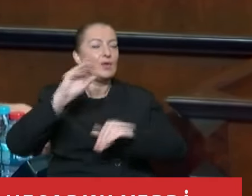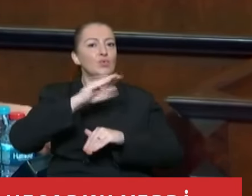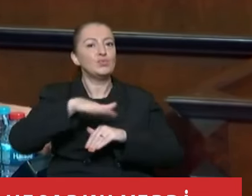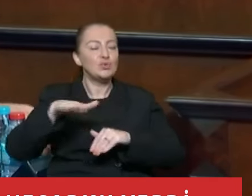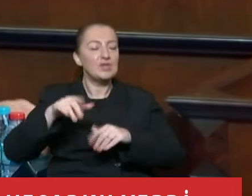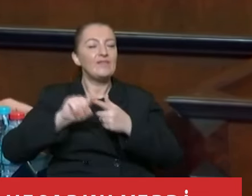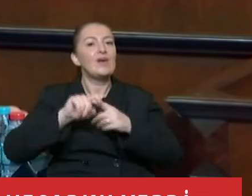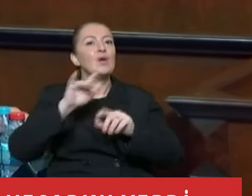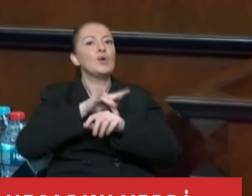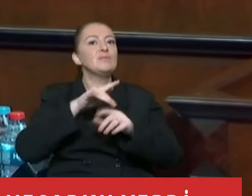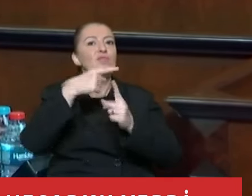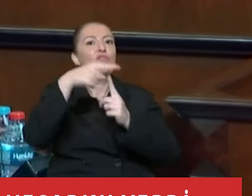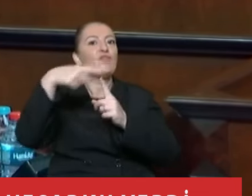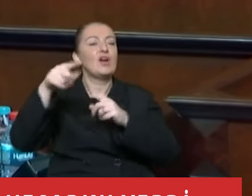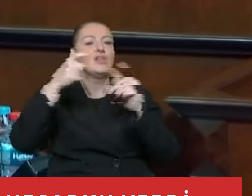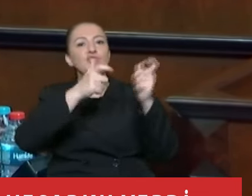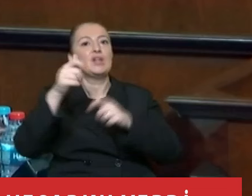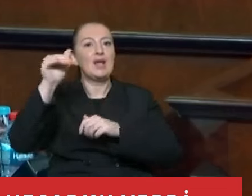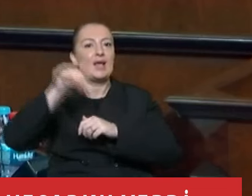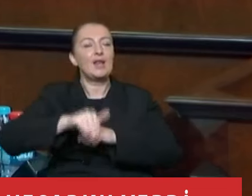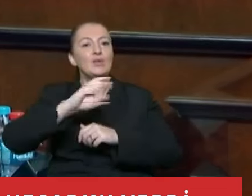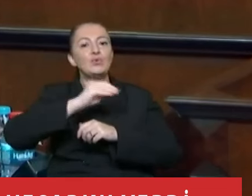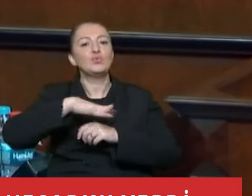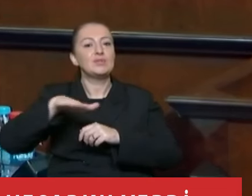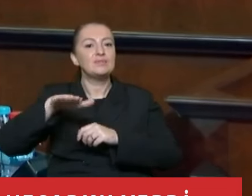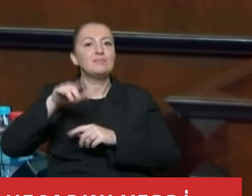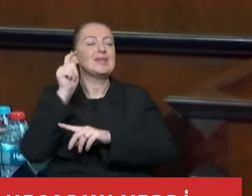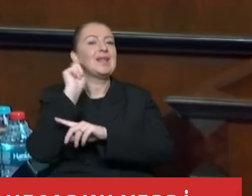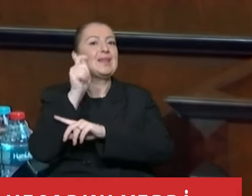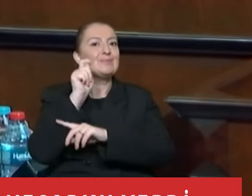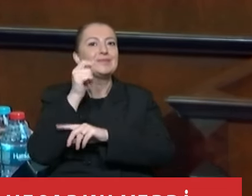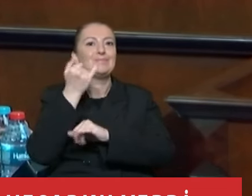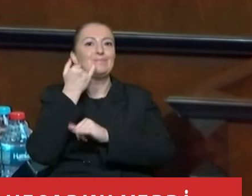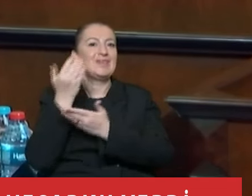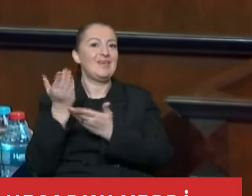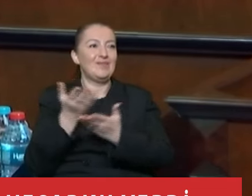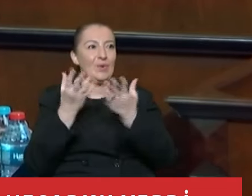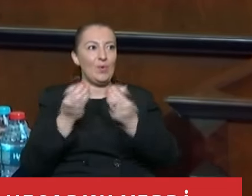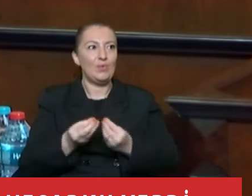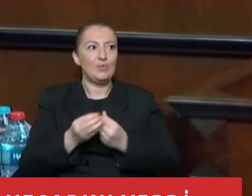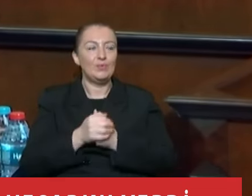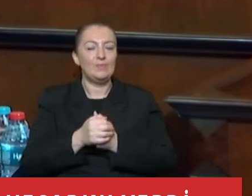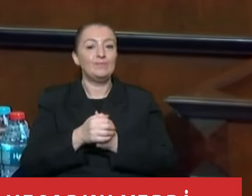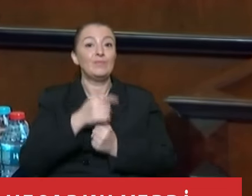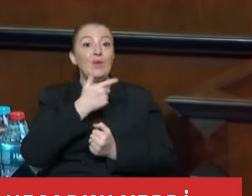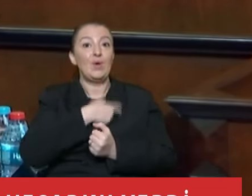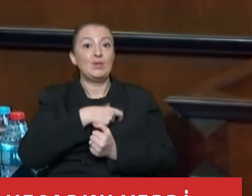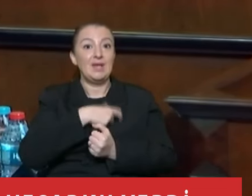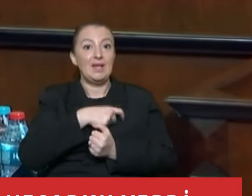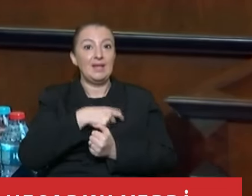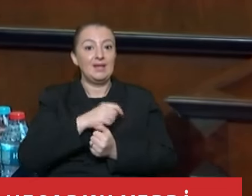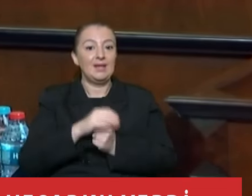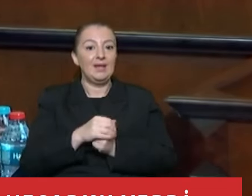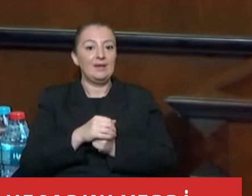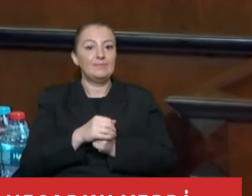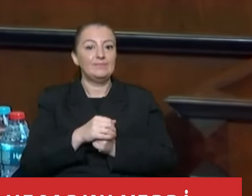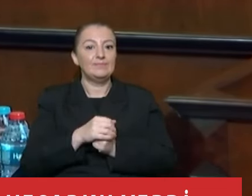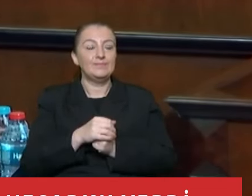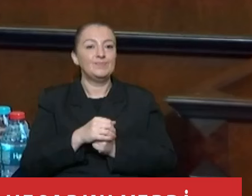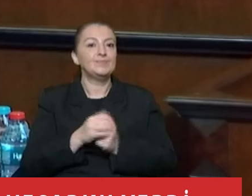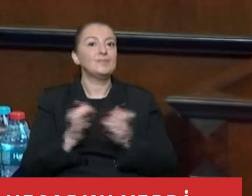ülkemizin de farklı şehirlerinden gelen çocuklarımızın temsilcilerini ağırladım özellikle Eee